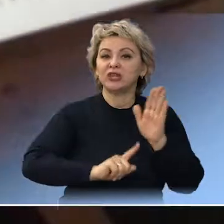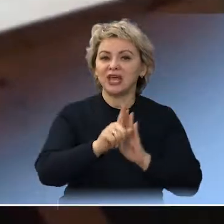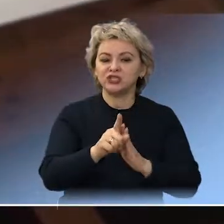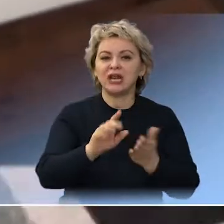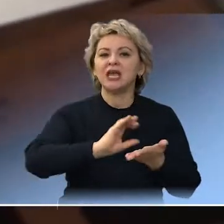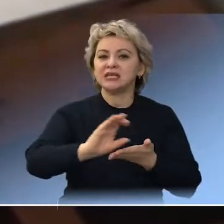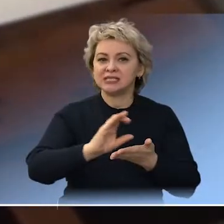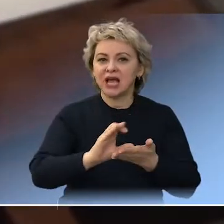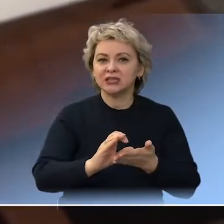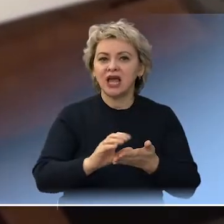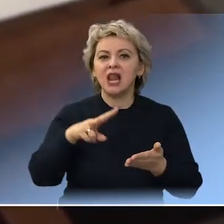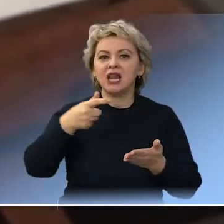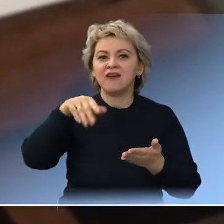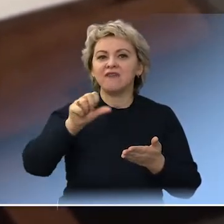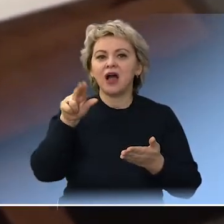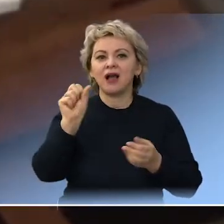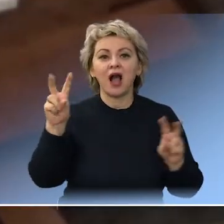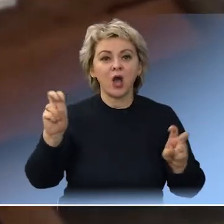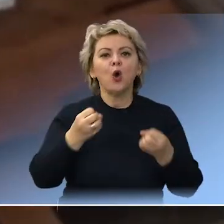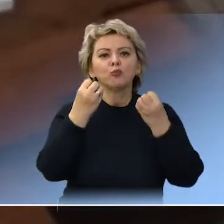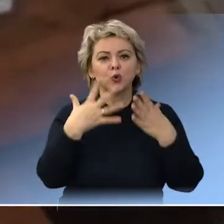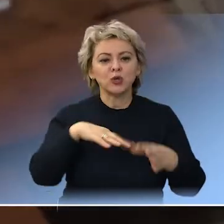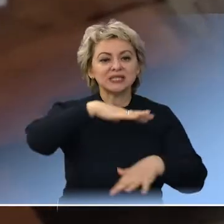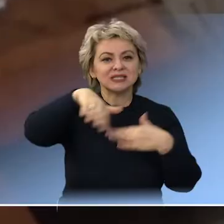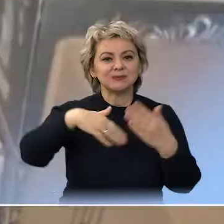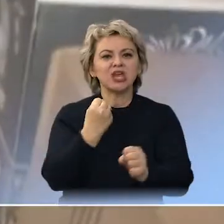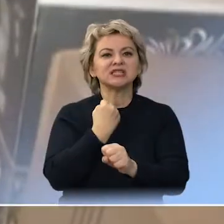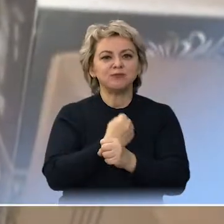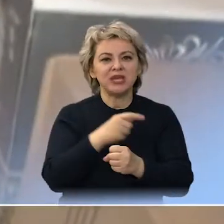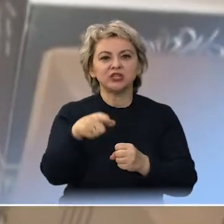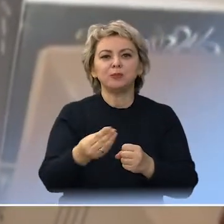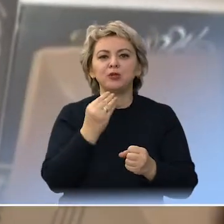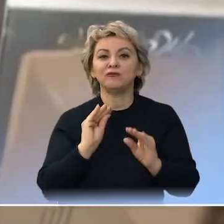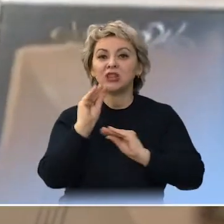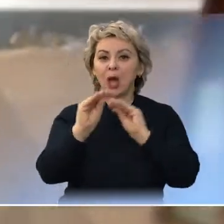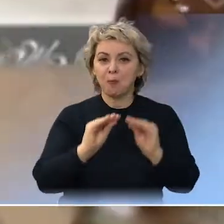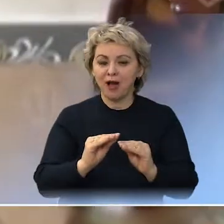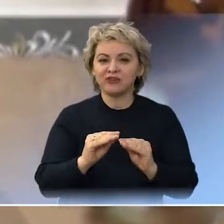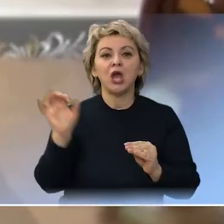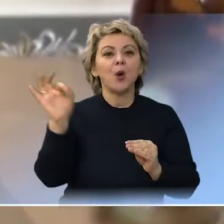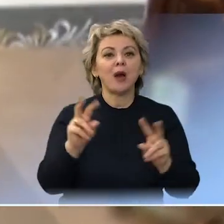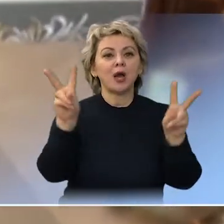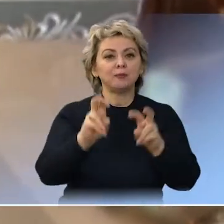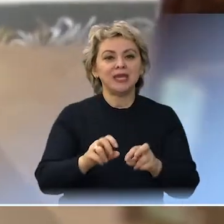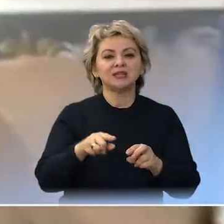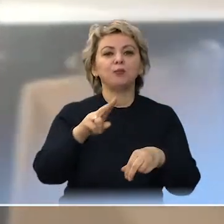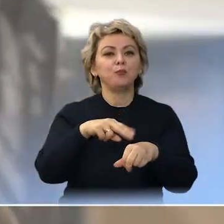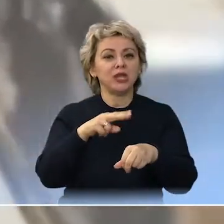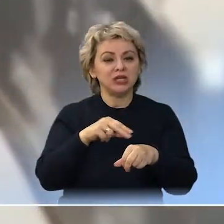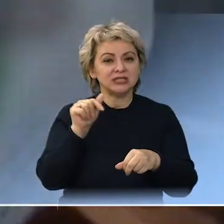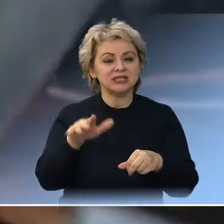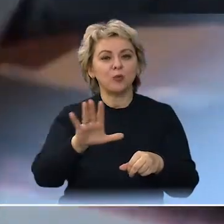приступали к изготовлению левака. Иными словами, просто смешивали спирт с пищевыми добавками. На момент проверки